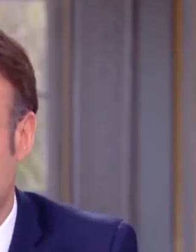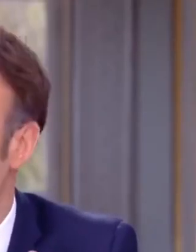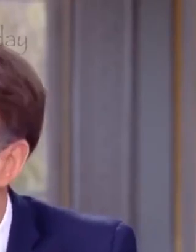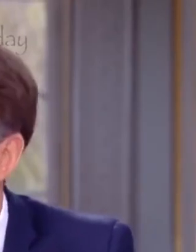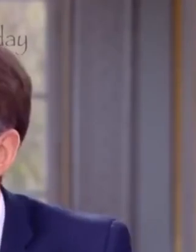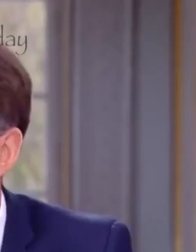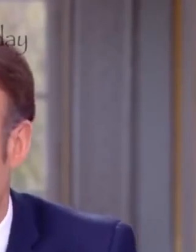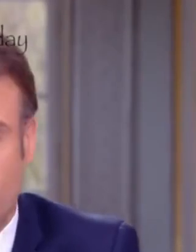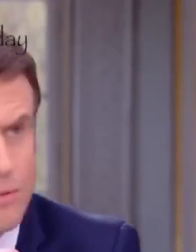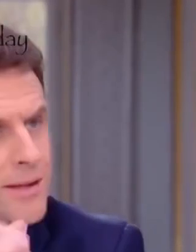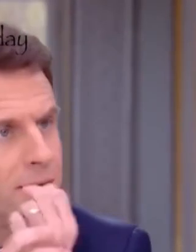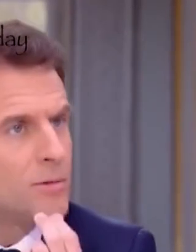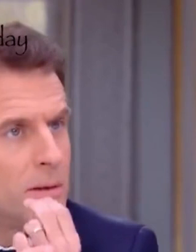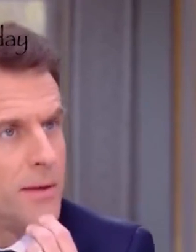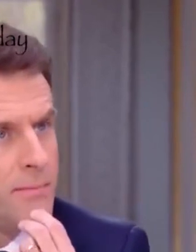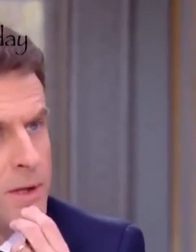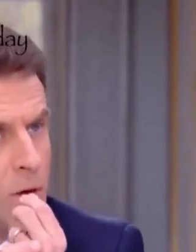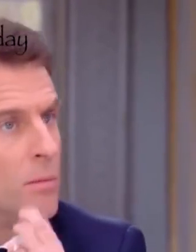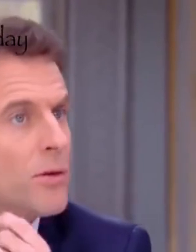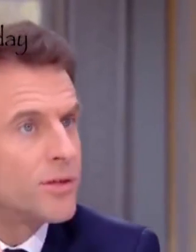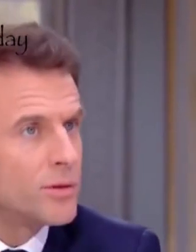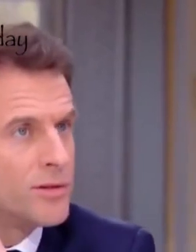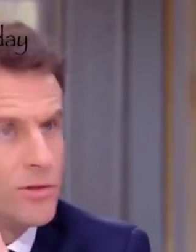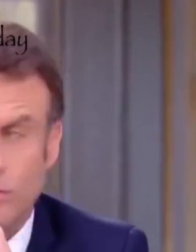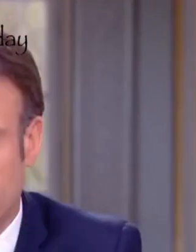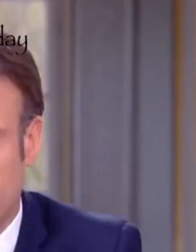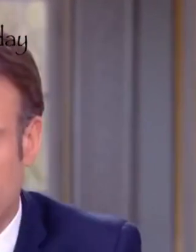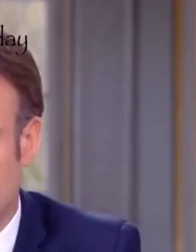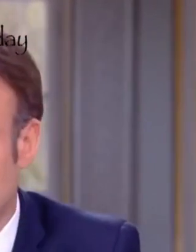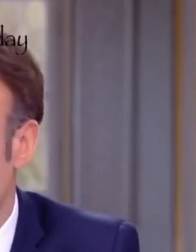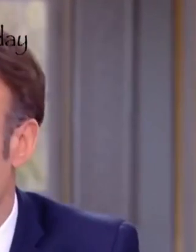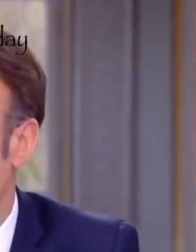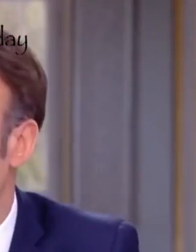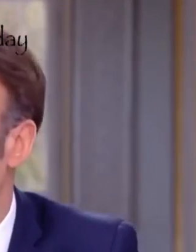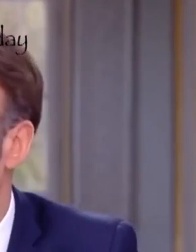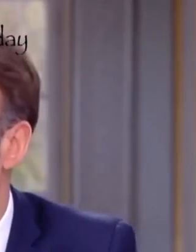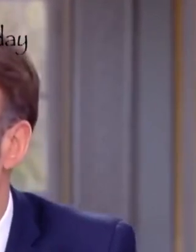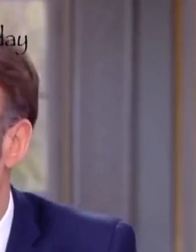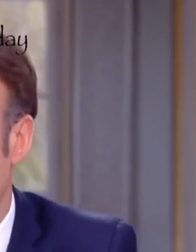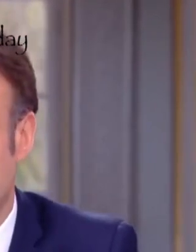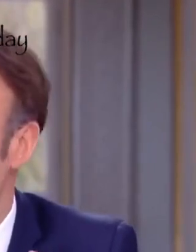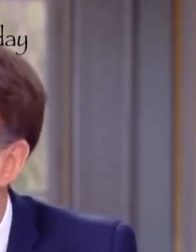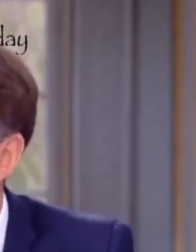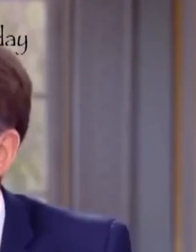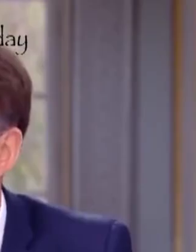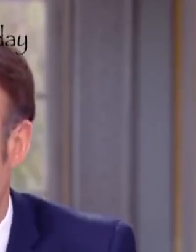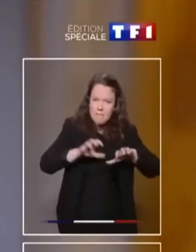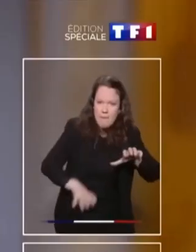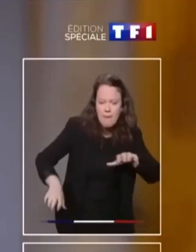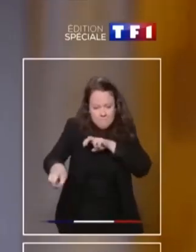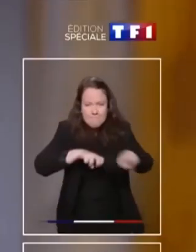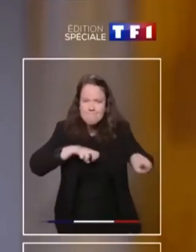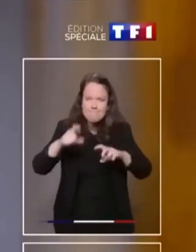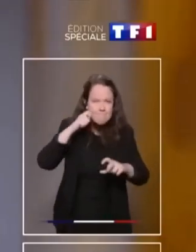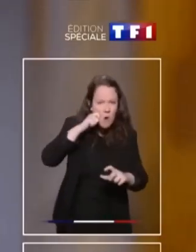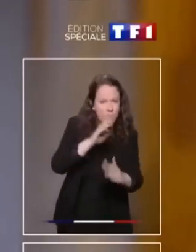гуся? Макрон рассказал нам о своей способности обмануть, готовности это сделать решительно, в любой момент, и